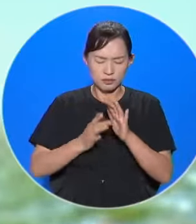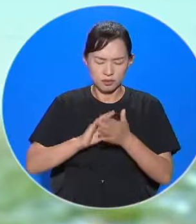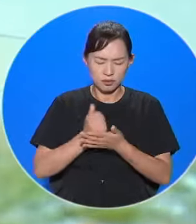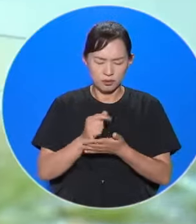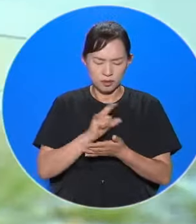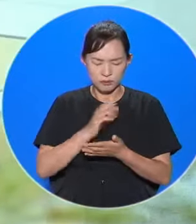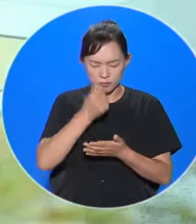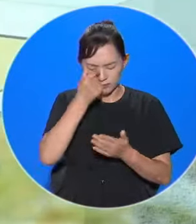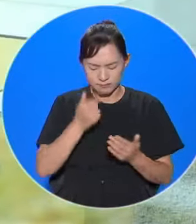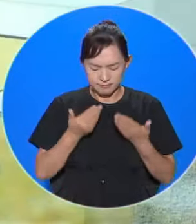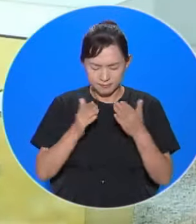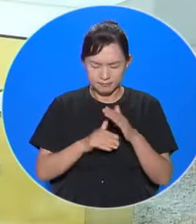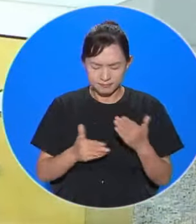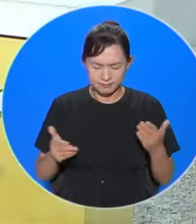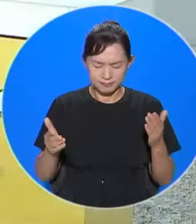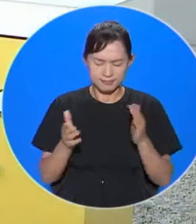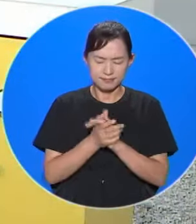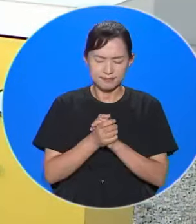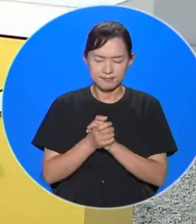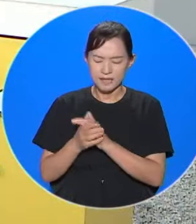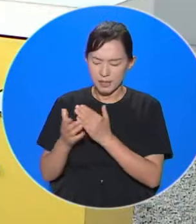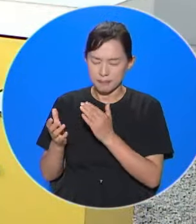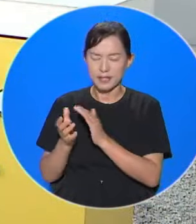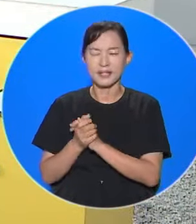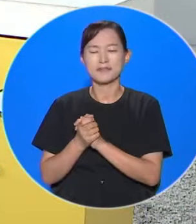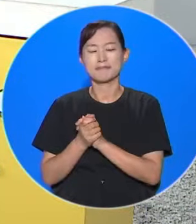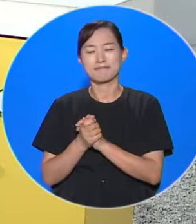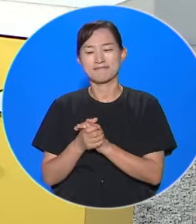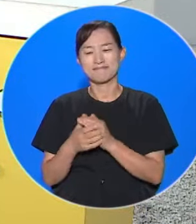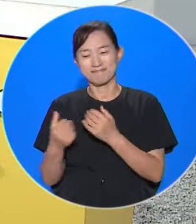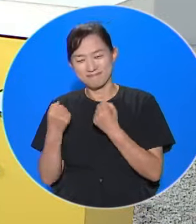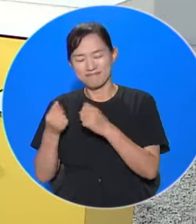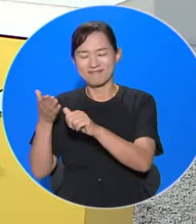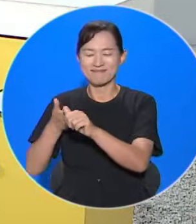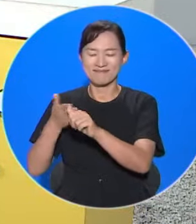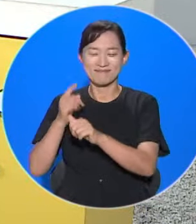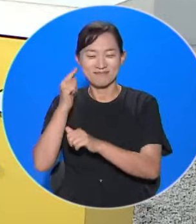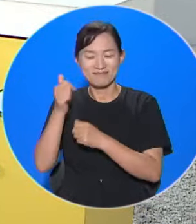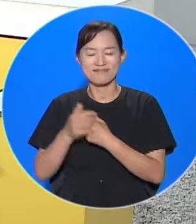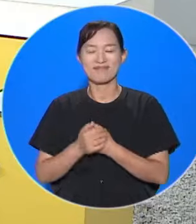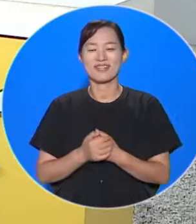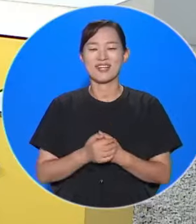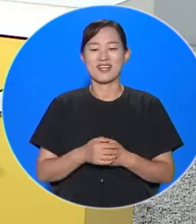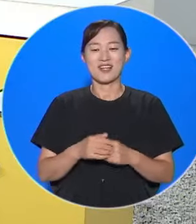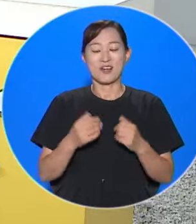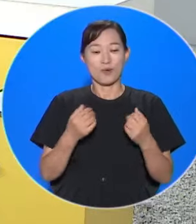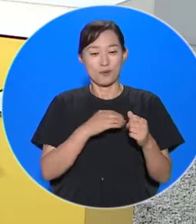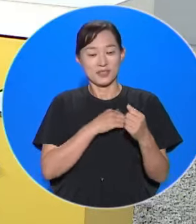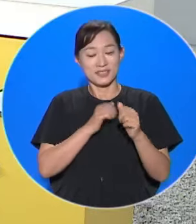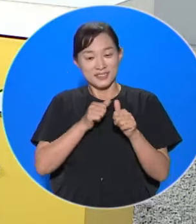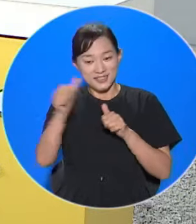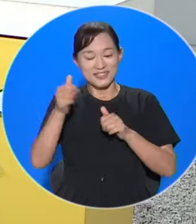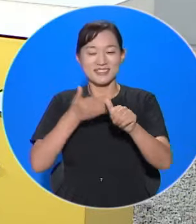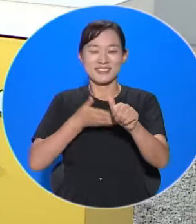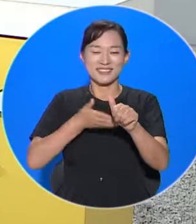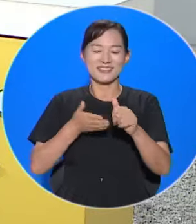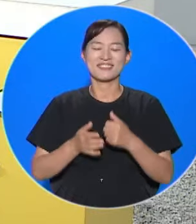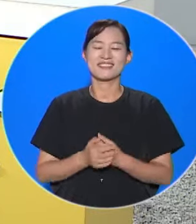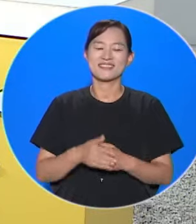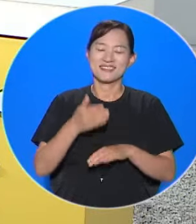이름으로 기도드리옵나이다. 아멘. 아멘. 건강하세요 목사님. 네 권사님 승리하세요. 네.